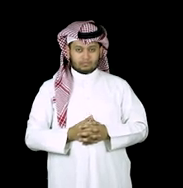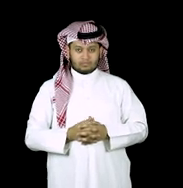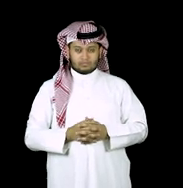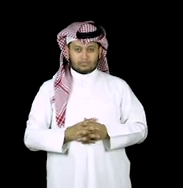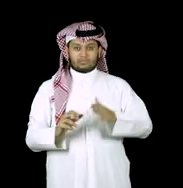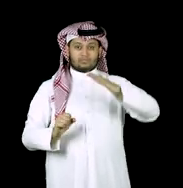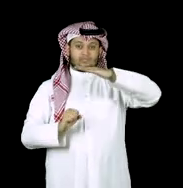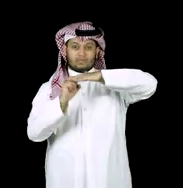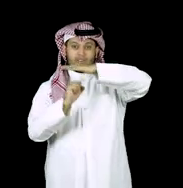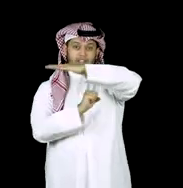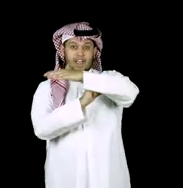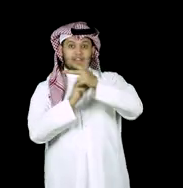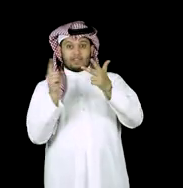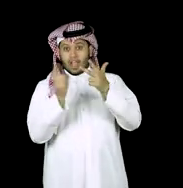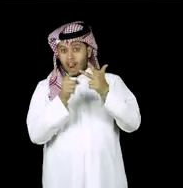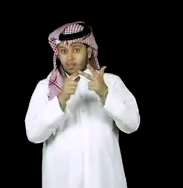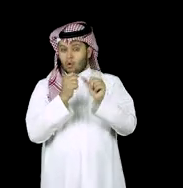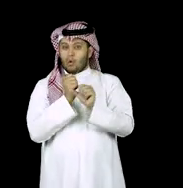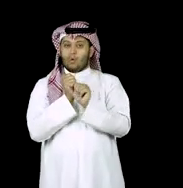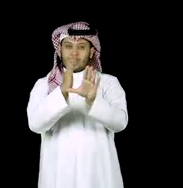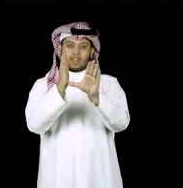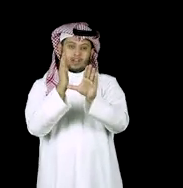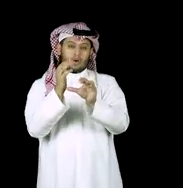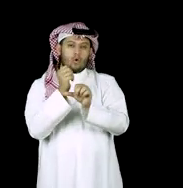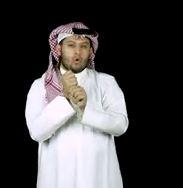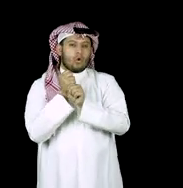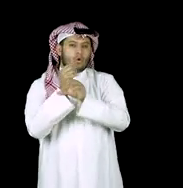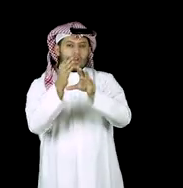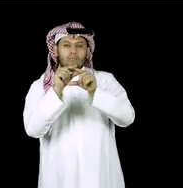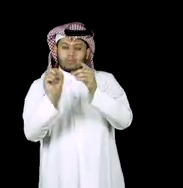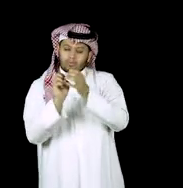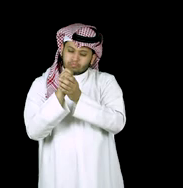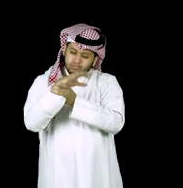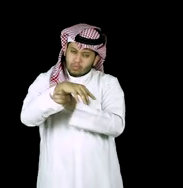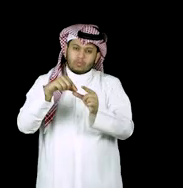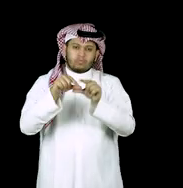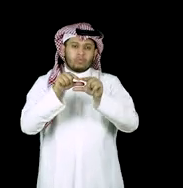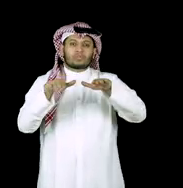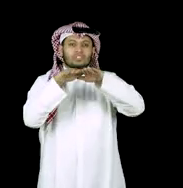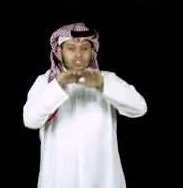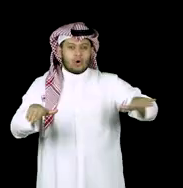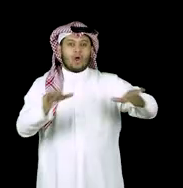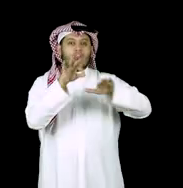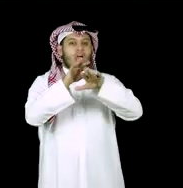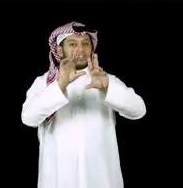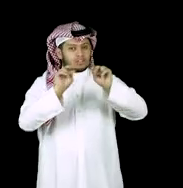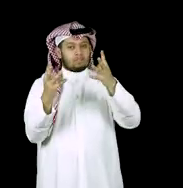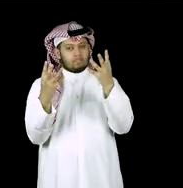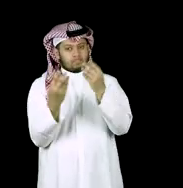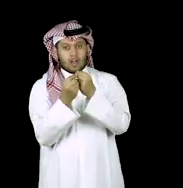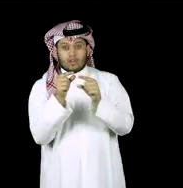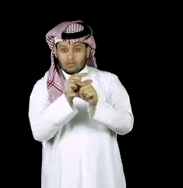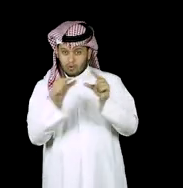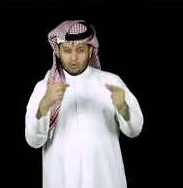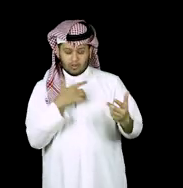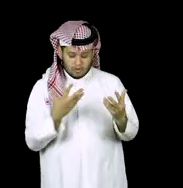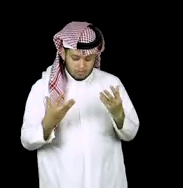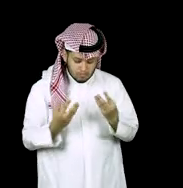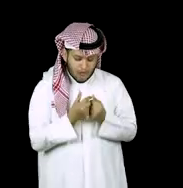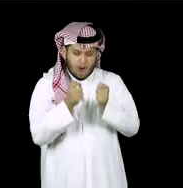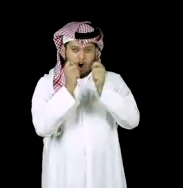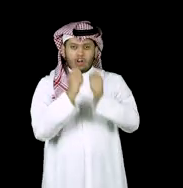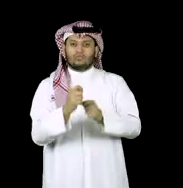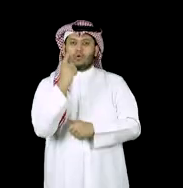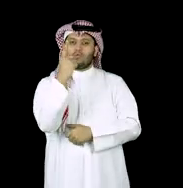القاعدة الثالثة هي الحرية، وتنبع من قيمة المساواة بين البشر، فانتماؤهم إلى أصل